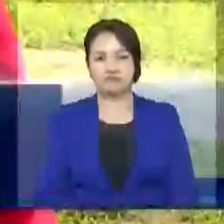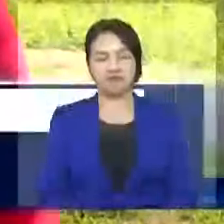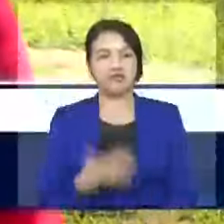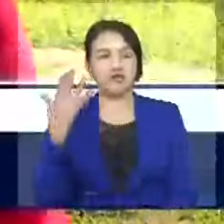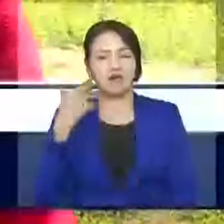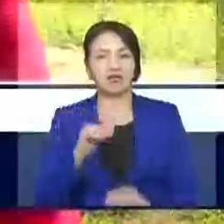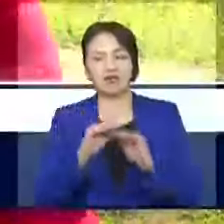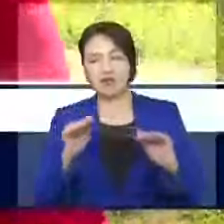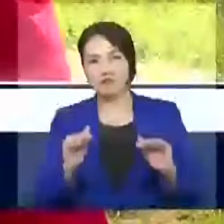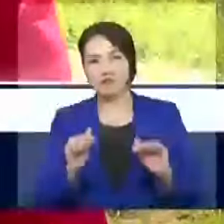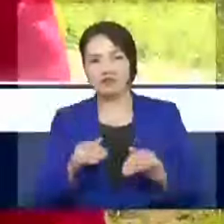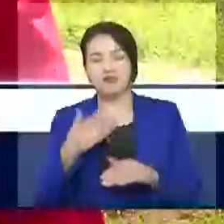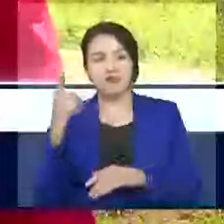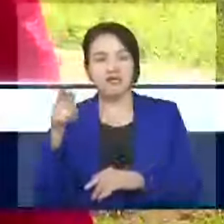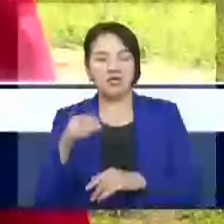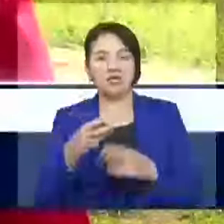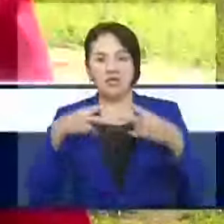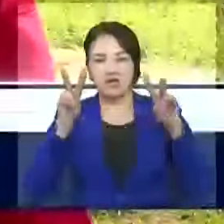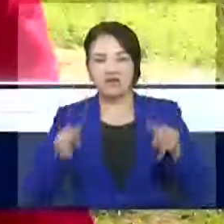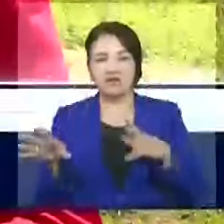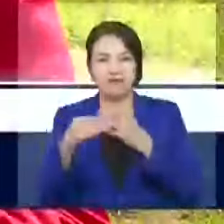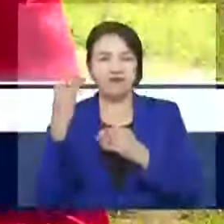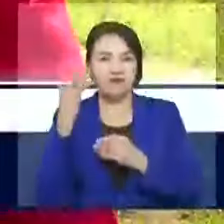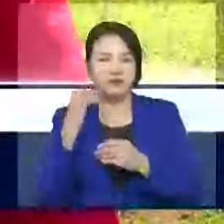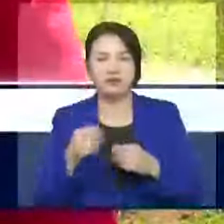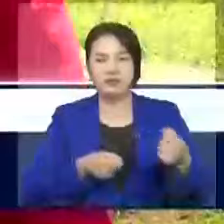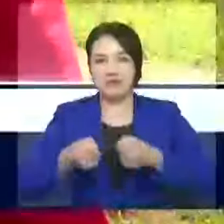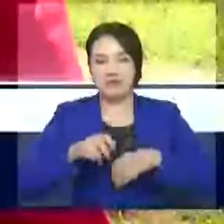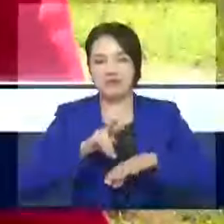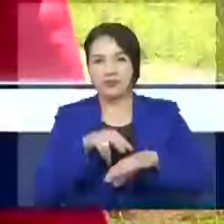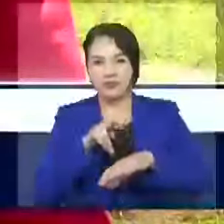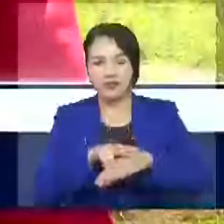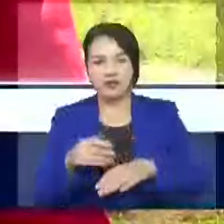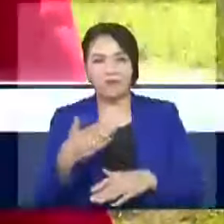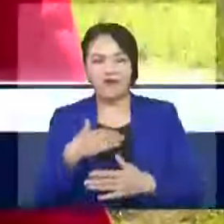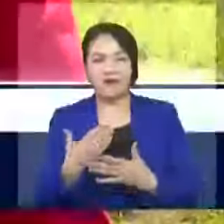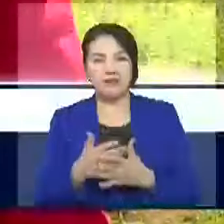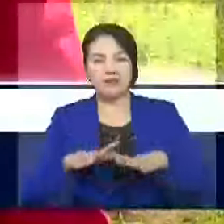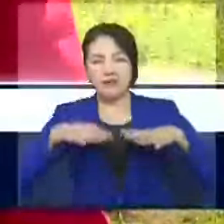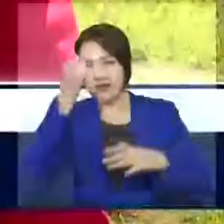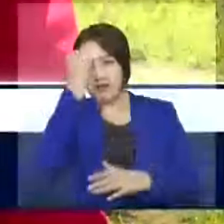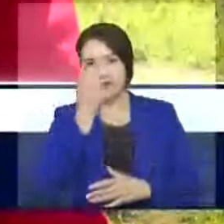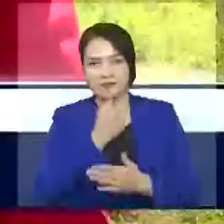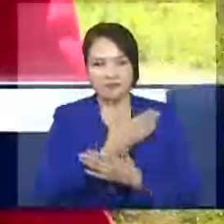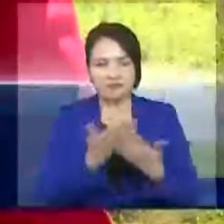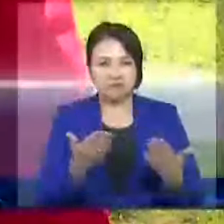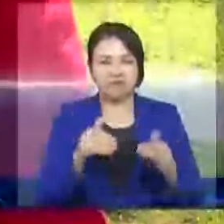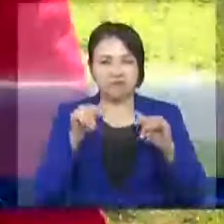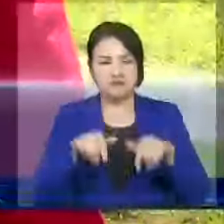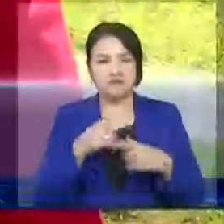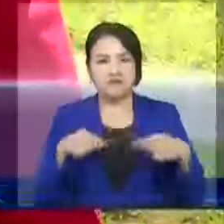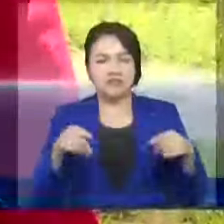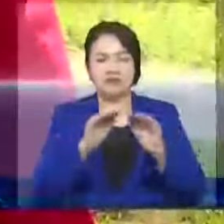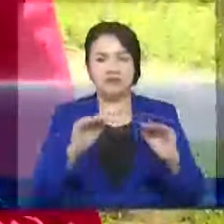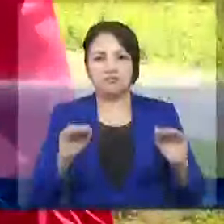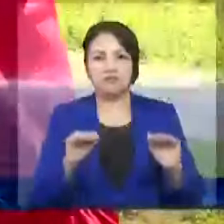Когда ребята находятся за территорией лагеря, с ними всегда ходят сотрудники полиции. Мы выражаем им огромную благодарность. Здесь у нас разные